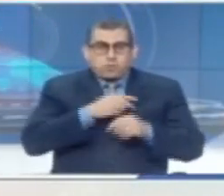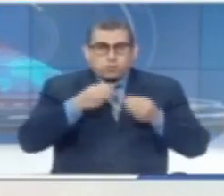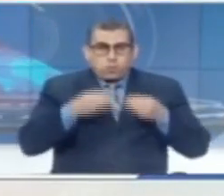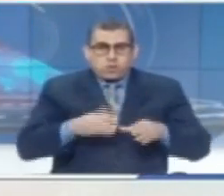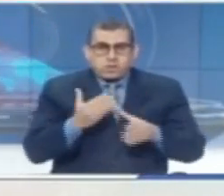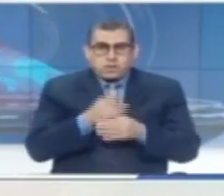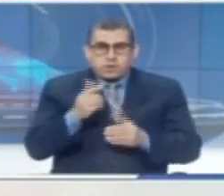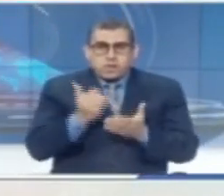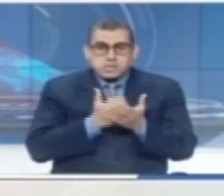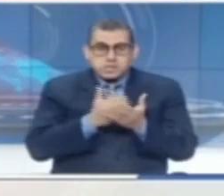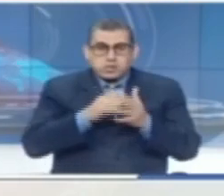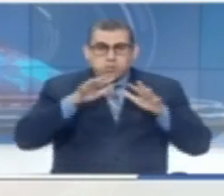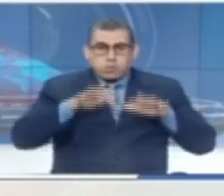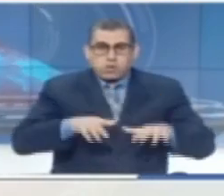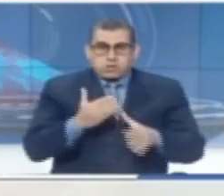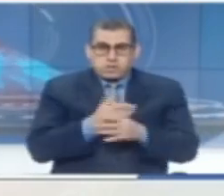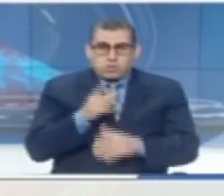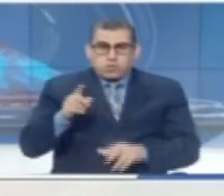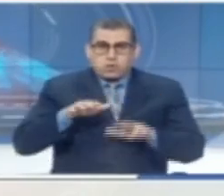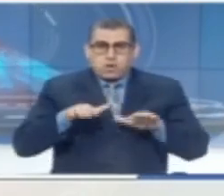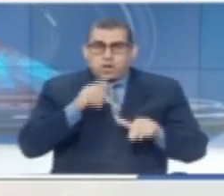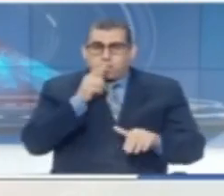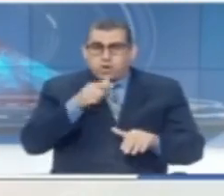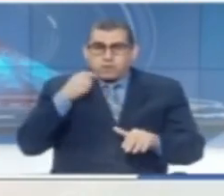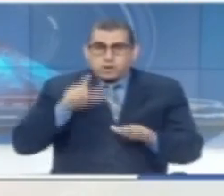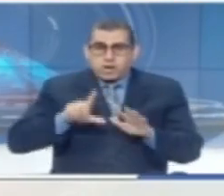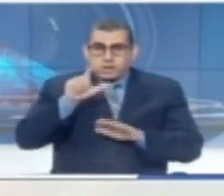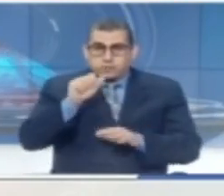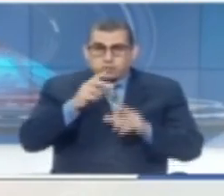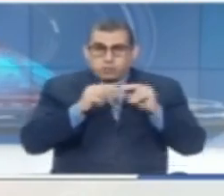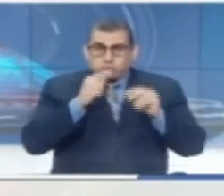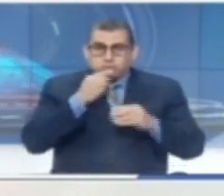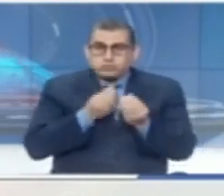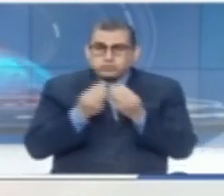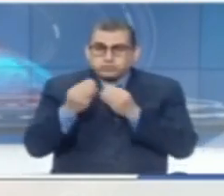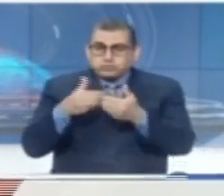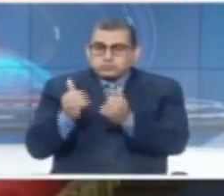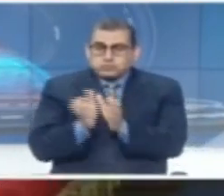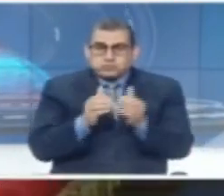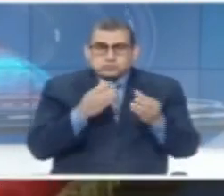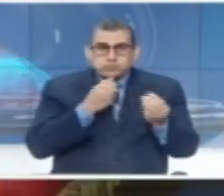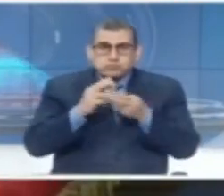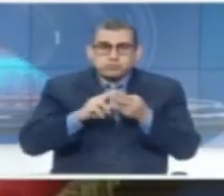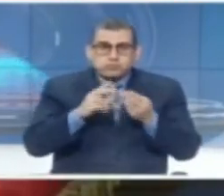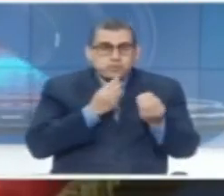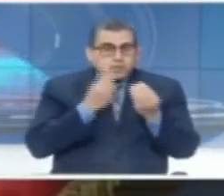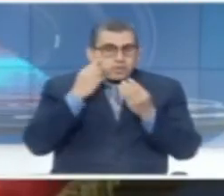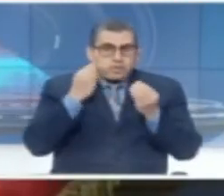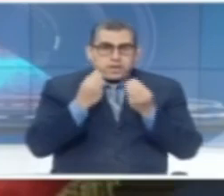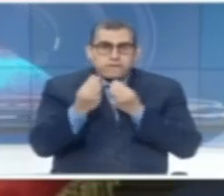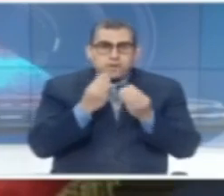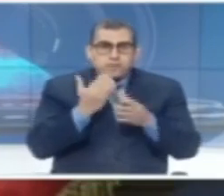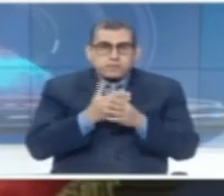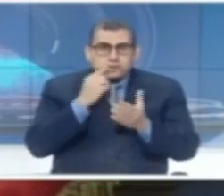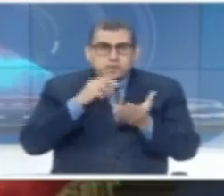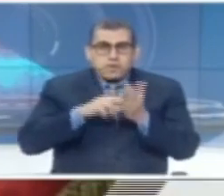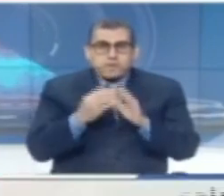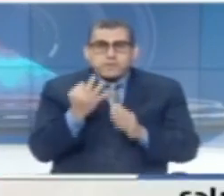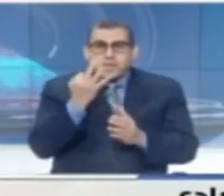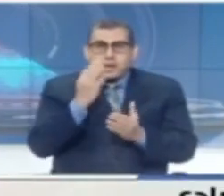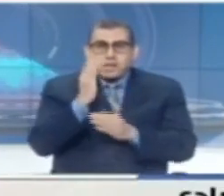وزيادة أزمتها الاقتصادية. كما دعا الرئيس اللبناني إلى حوار وطني عاجل من أجل التفاهم على ثلاث مسائل هي